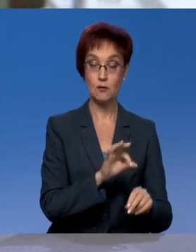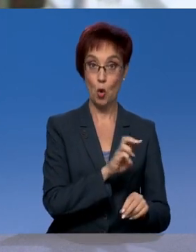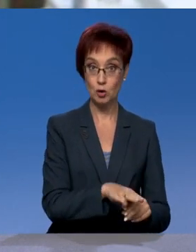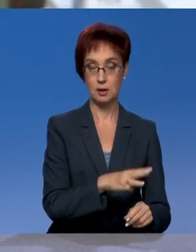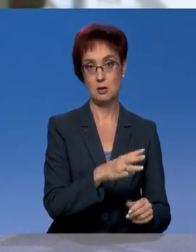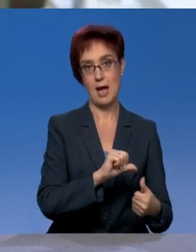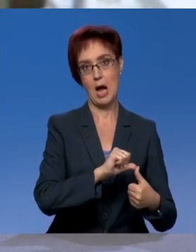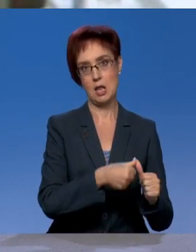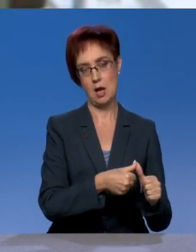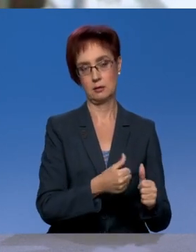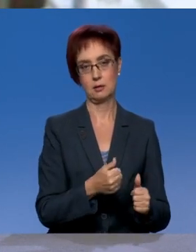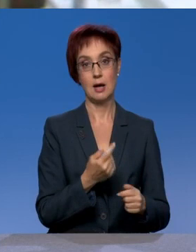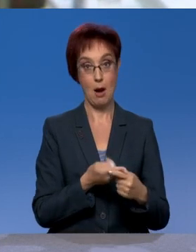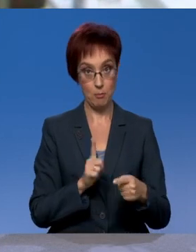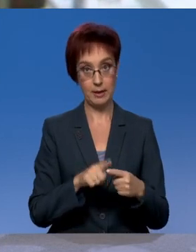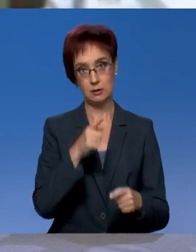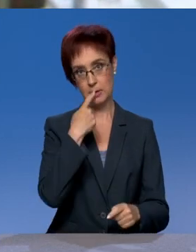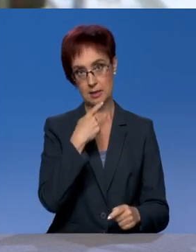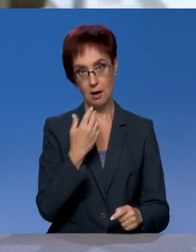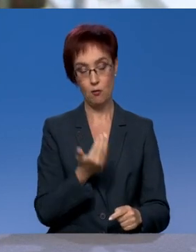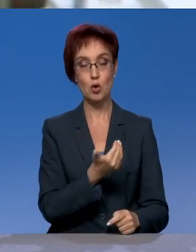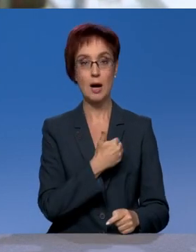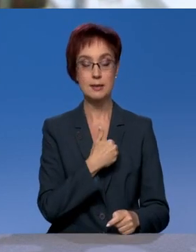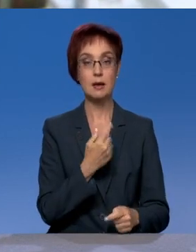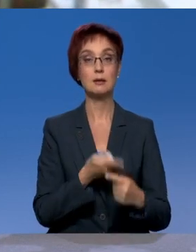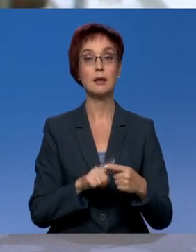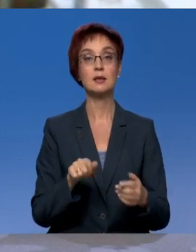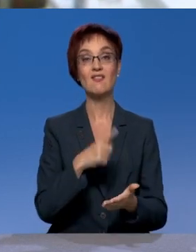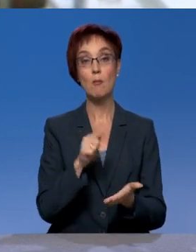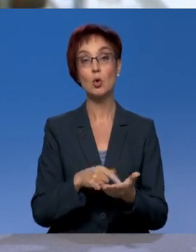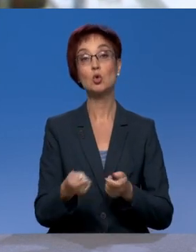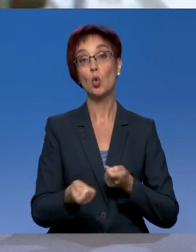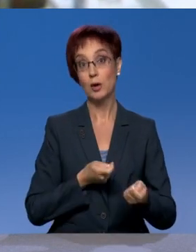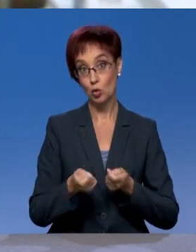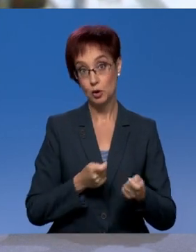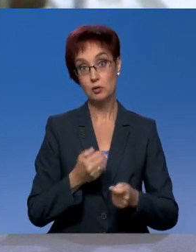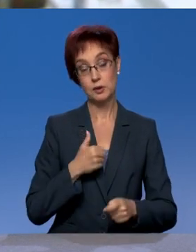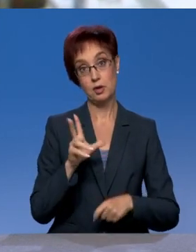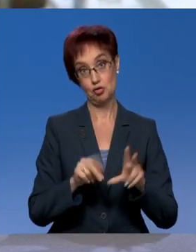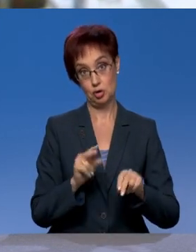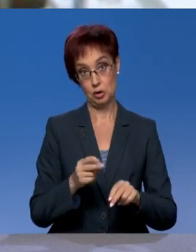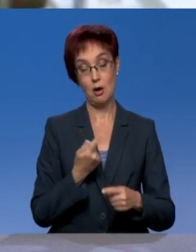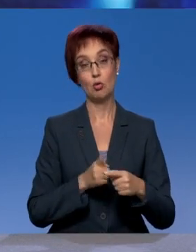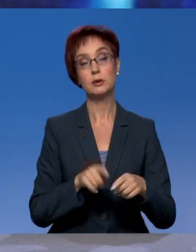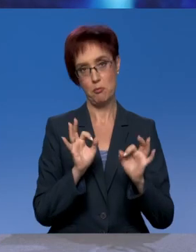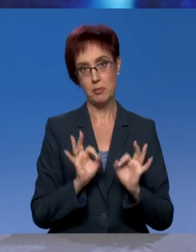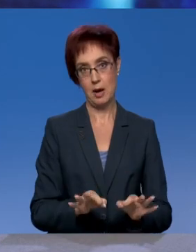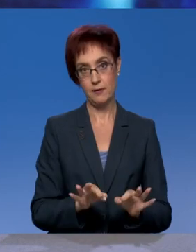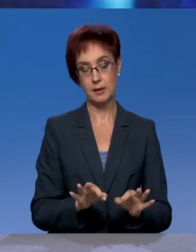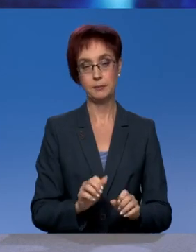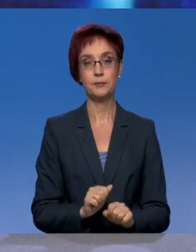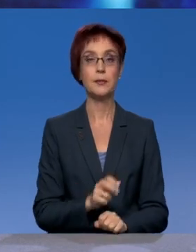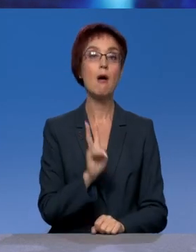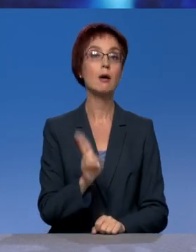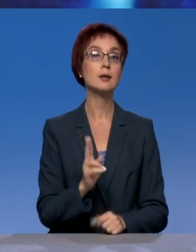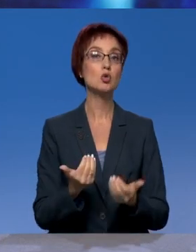они хотят законодатели урегулировать этот вопрос. Ну, я считаю, что он вполне достойный и совершенно правильный. А вообще, кто сейчас регулирует эту